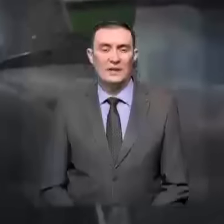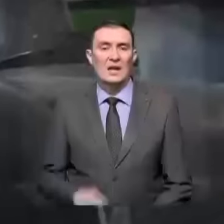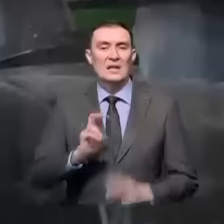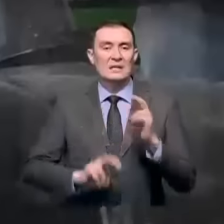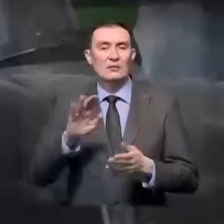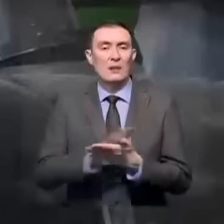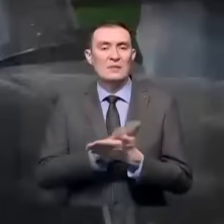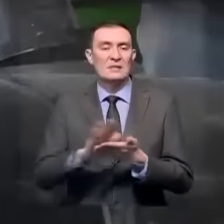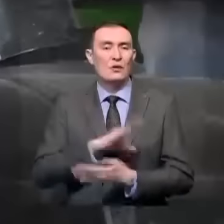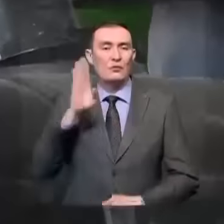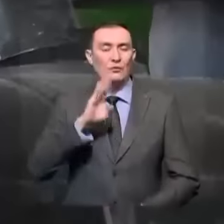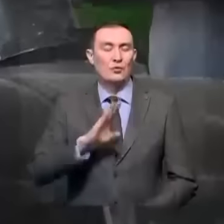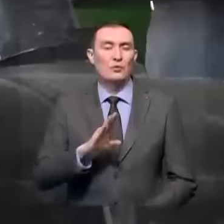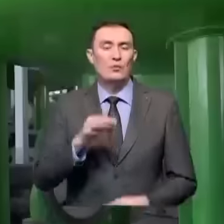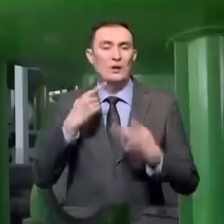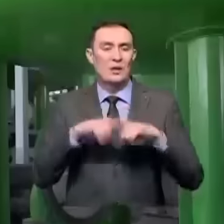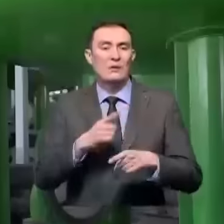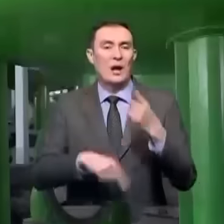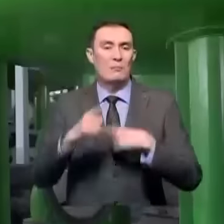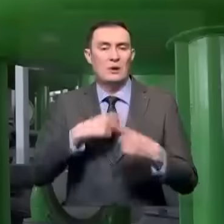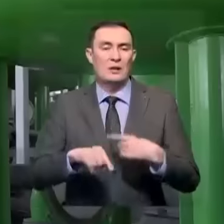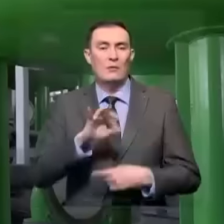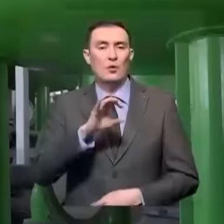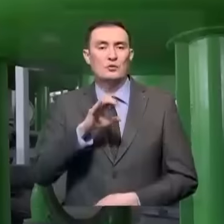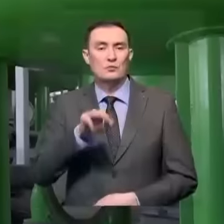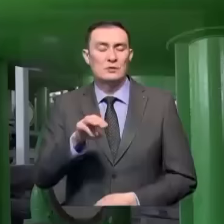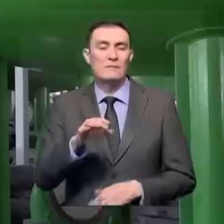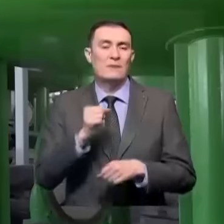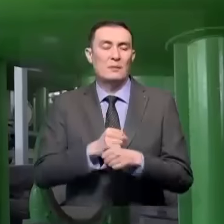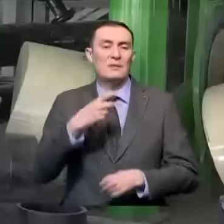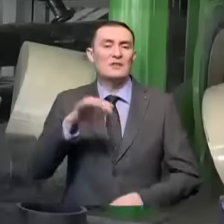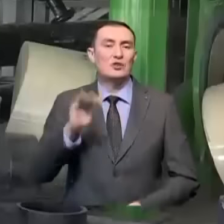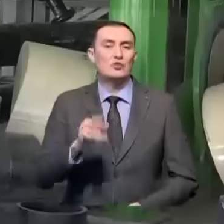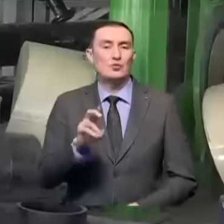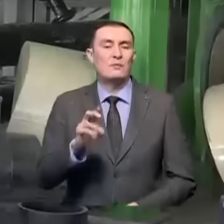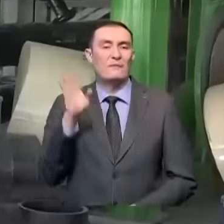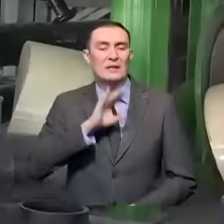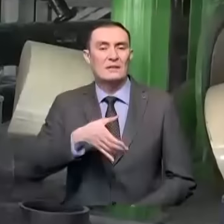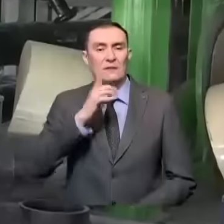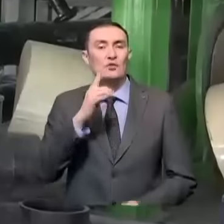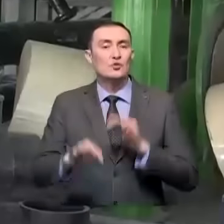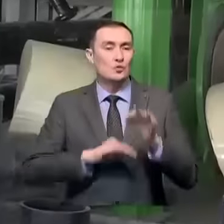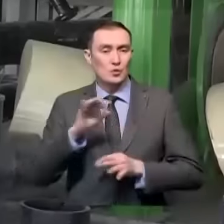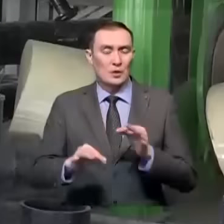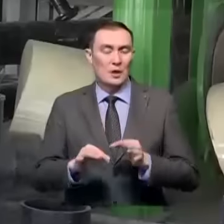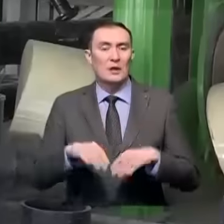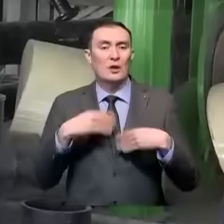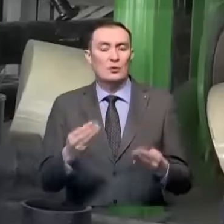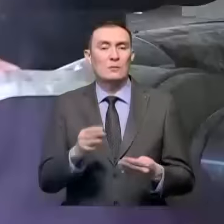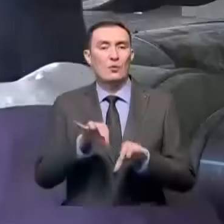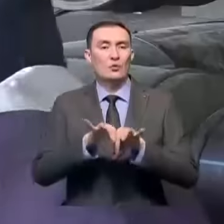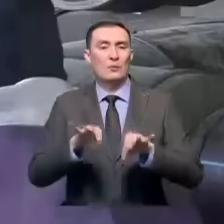Завод опресняет морскую воду по технологии обратного осмоса. Сейчас здесь вырабатывают 20 тысяч кубометров питьевой воды в сутки. Она подается